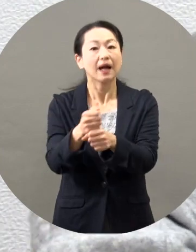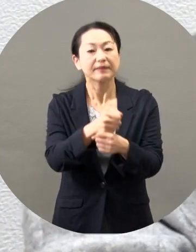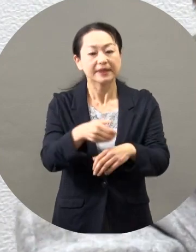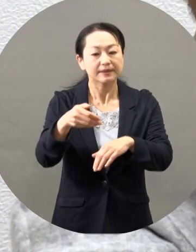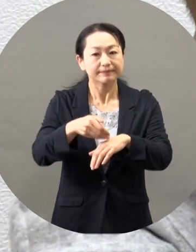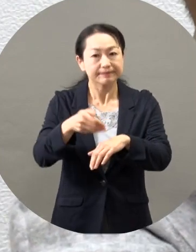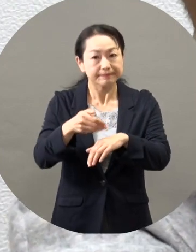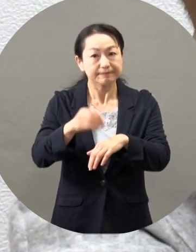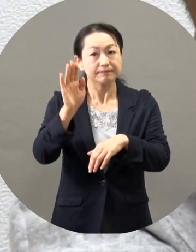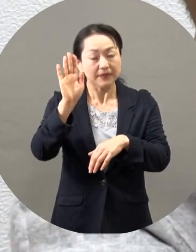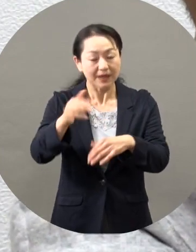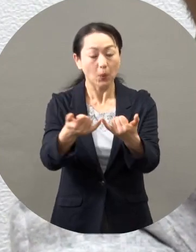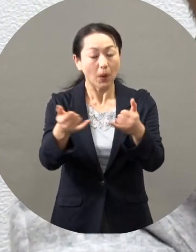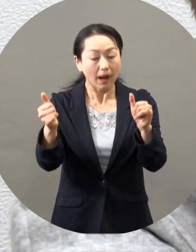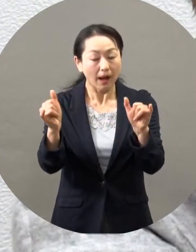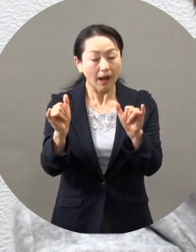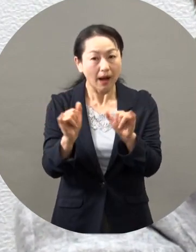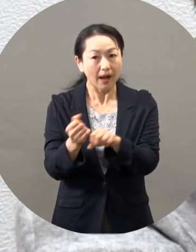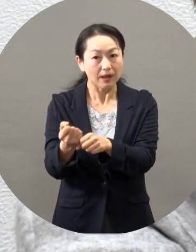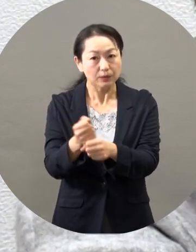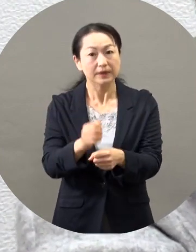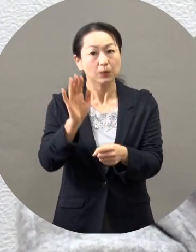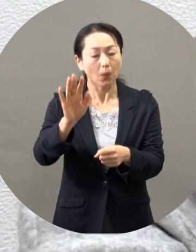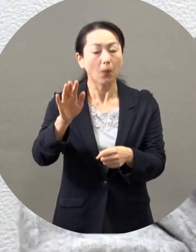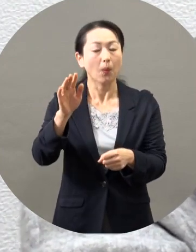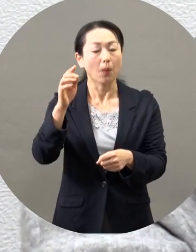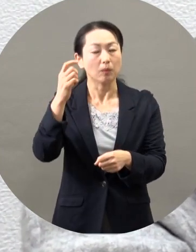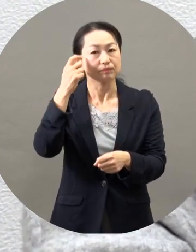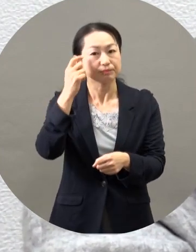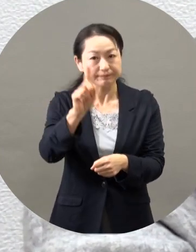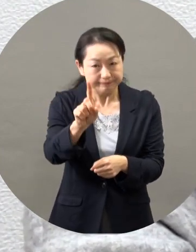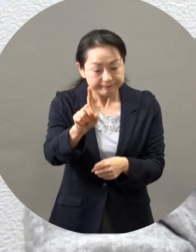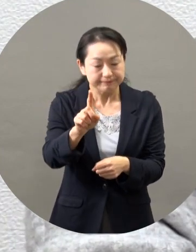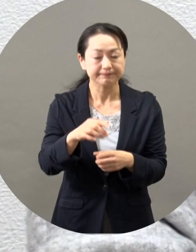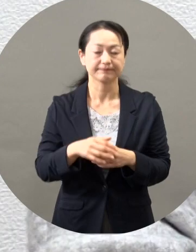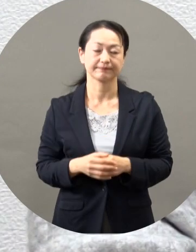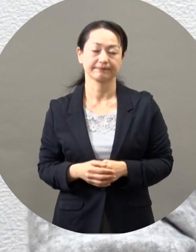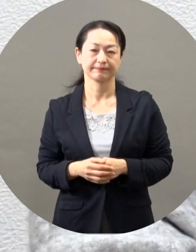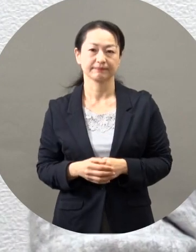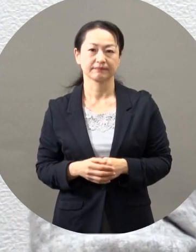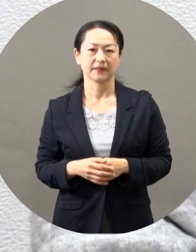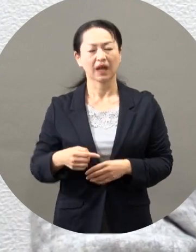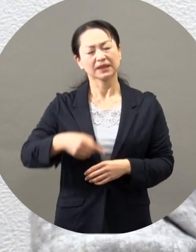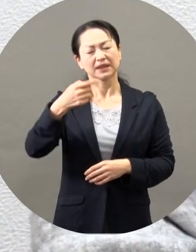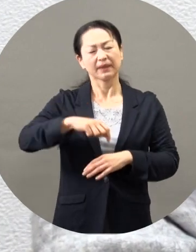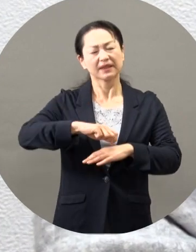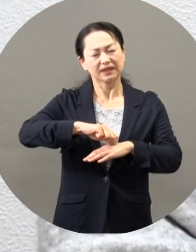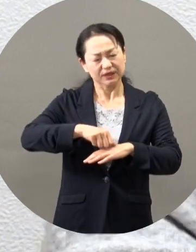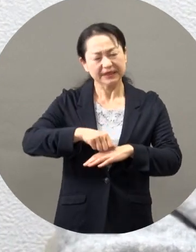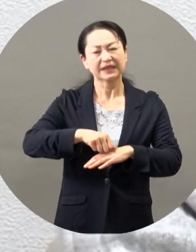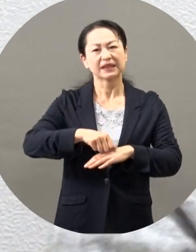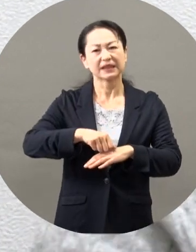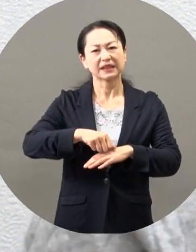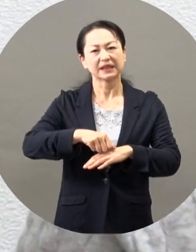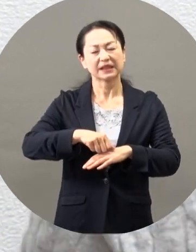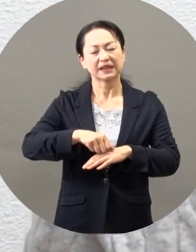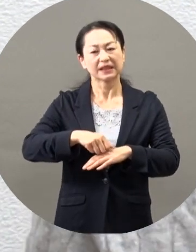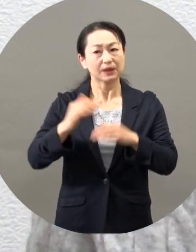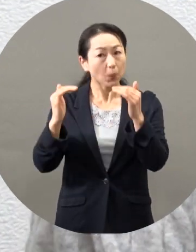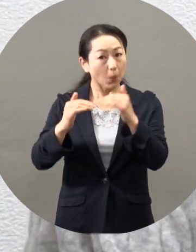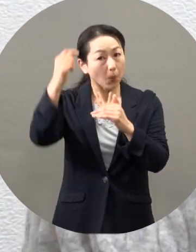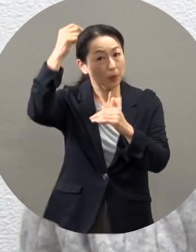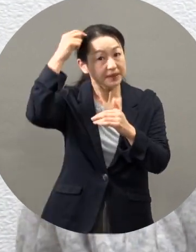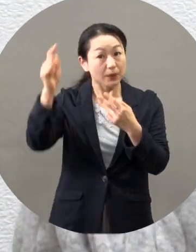訓練を経て社会復帰後に感じたこととは1番苦の工事の機能